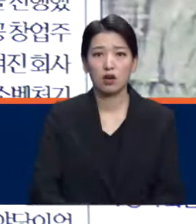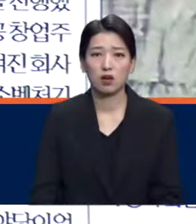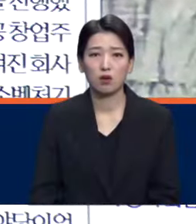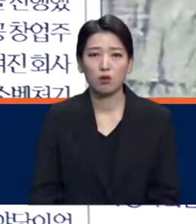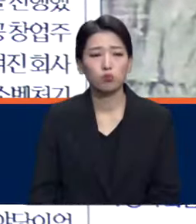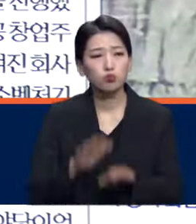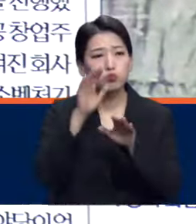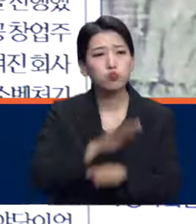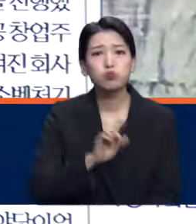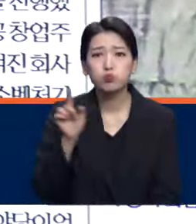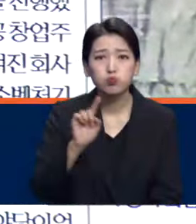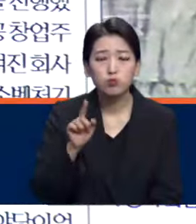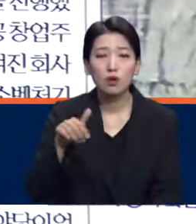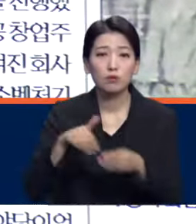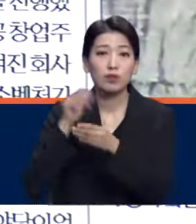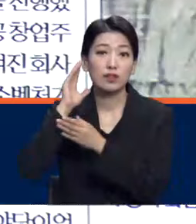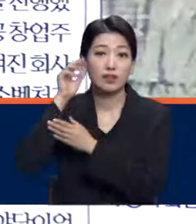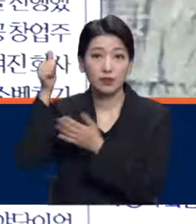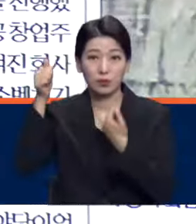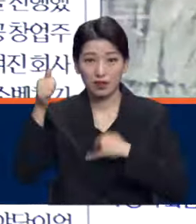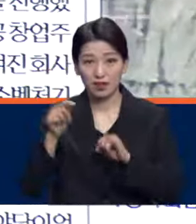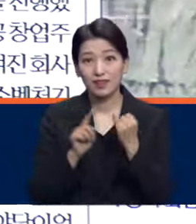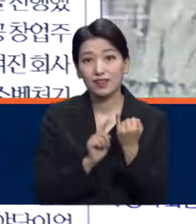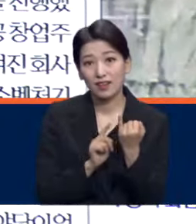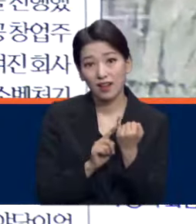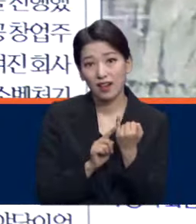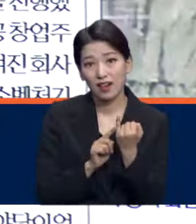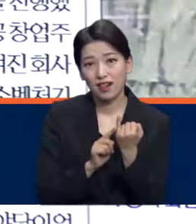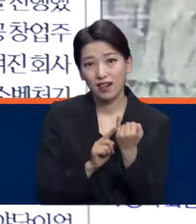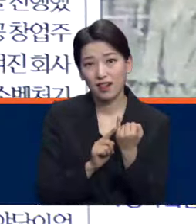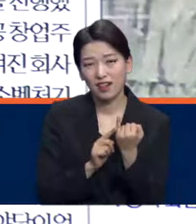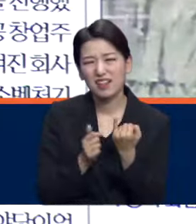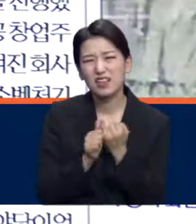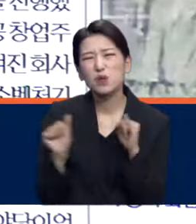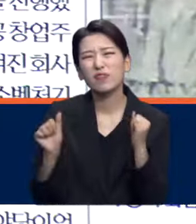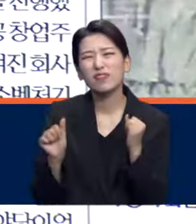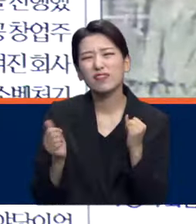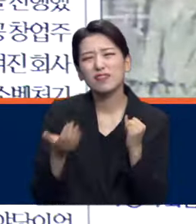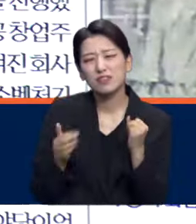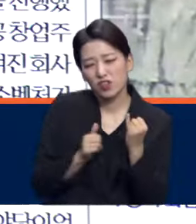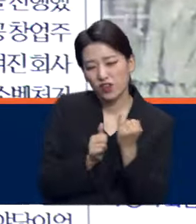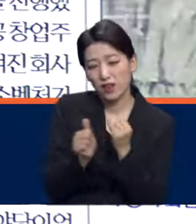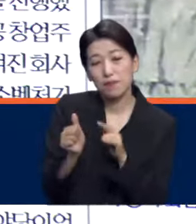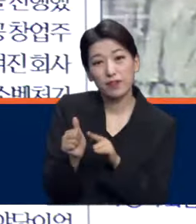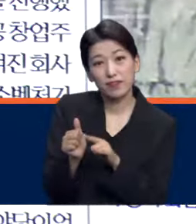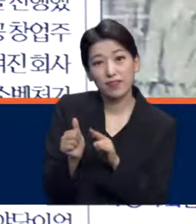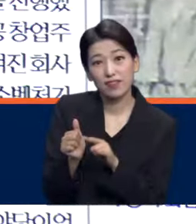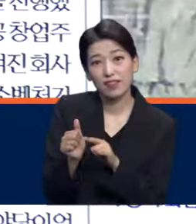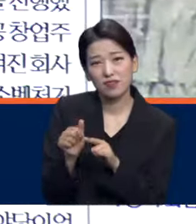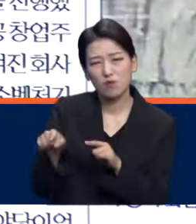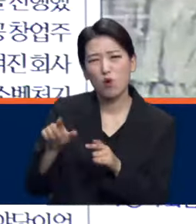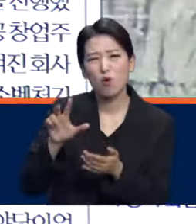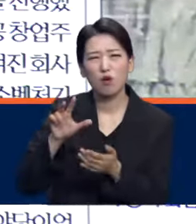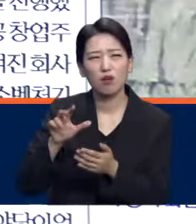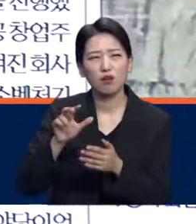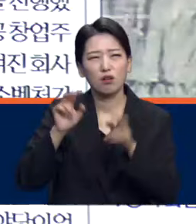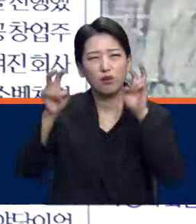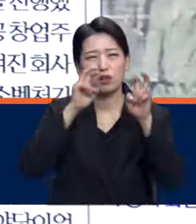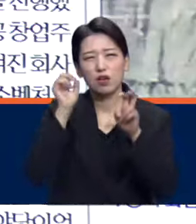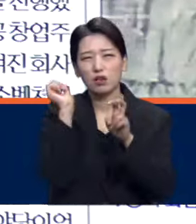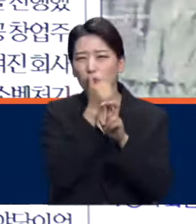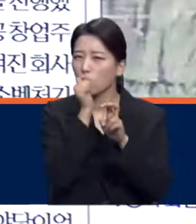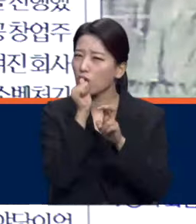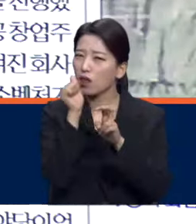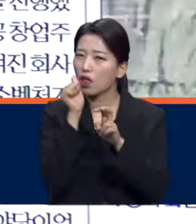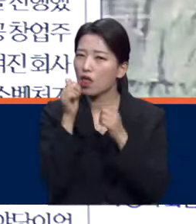적시했느냐? 문재인 전 대통령의 딸 다혜 씨의 이 자택 압수수색 영장에 문재인 전 대통령은